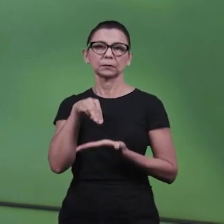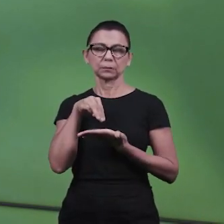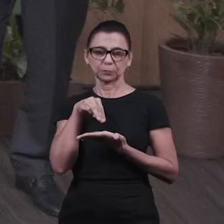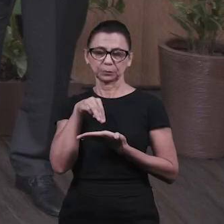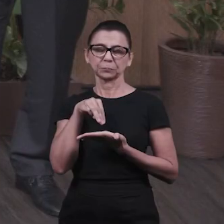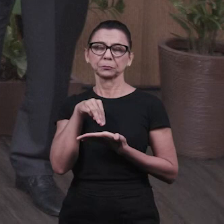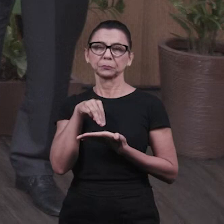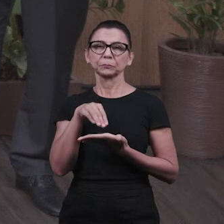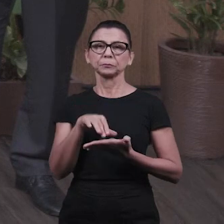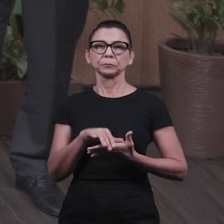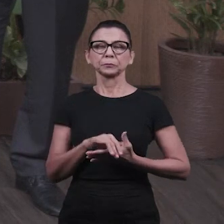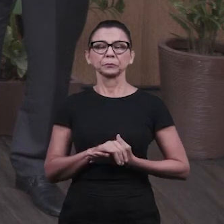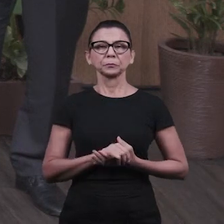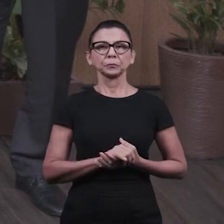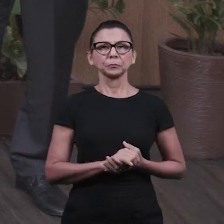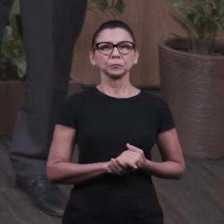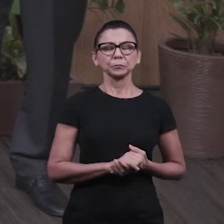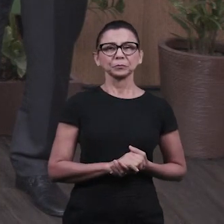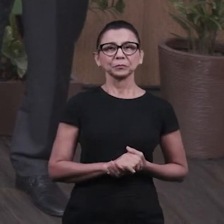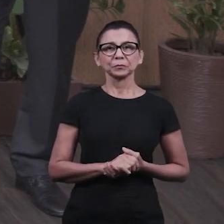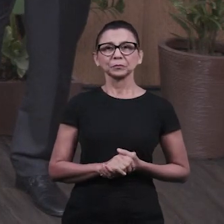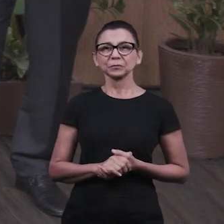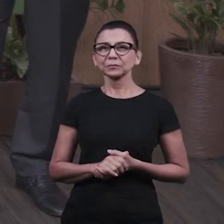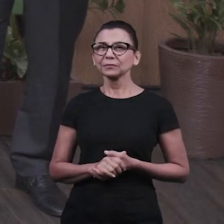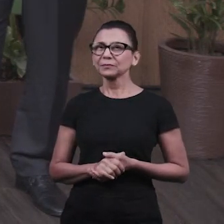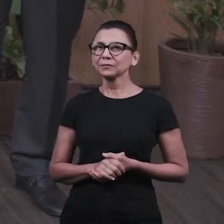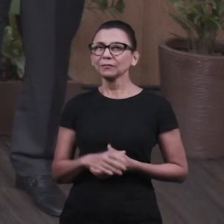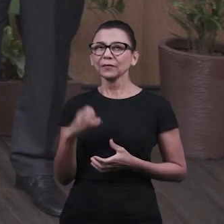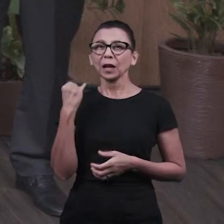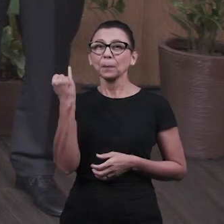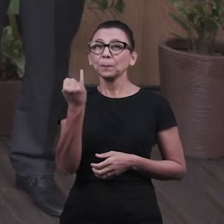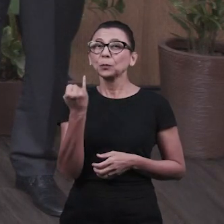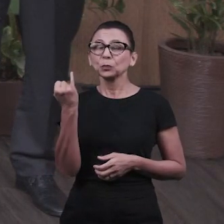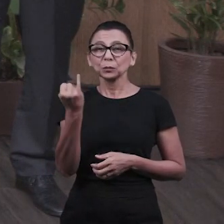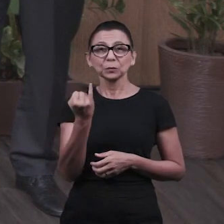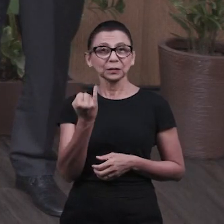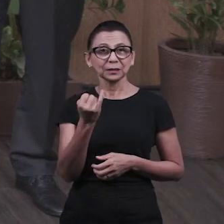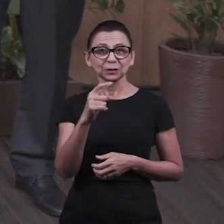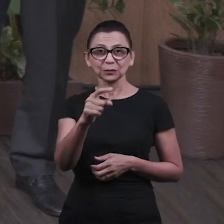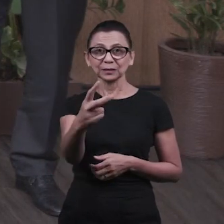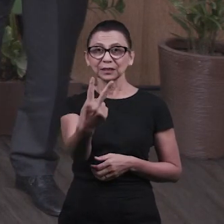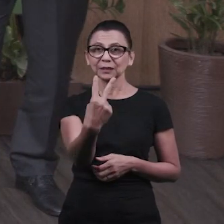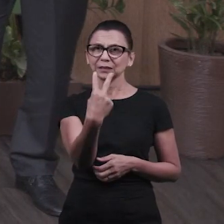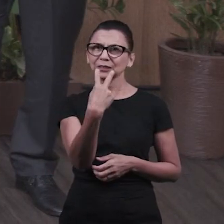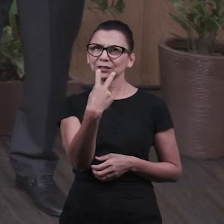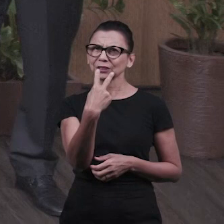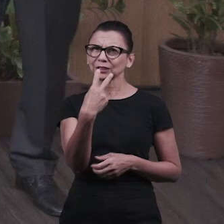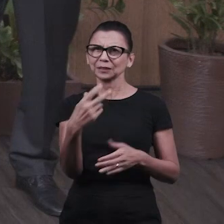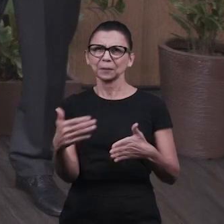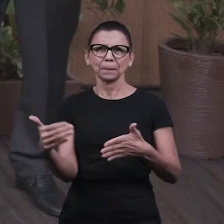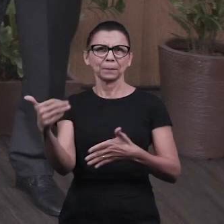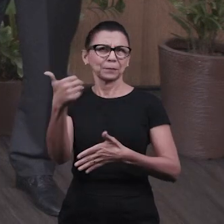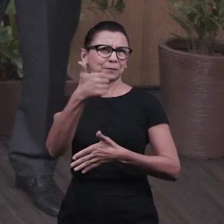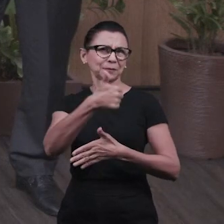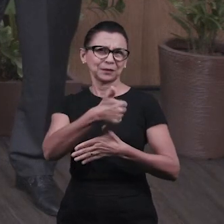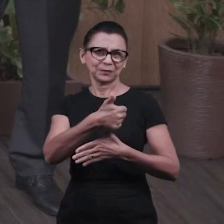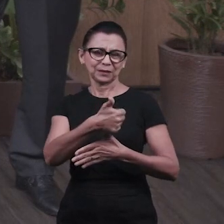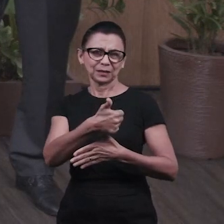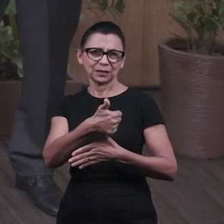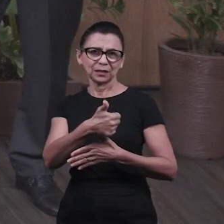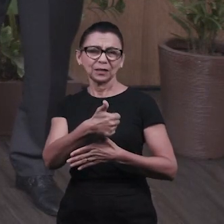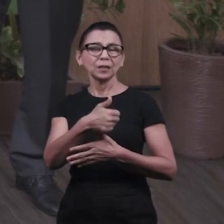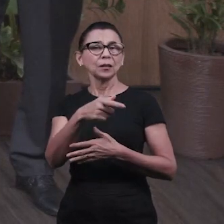chrétienne Maranatha. Avoir votre audience est un privilège. Et vous pouvez interagir avec